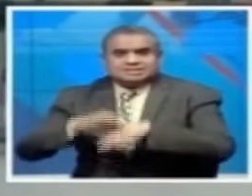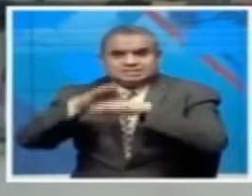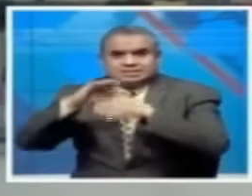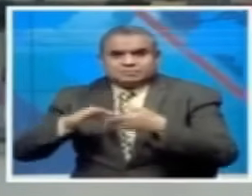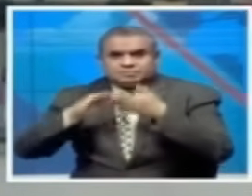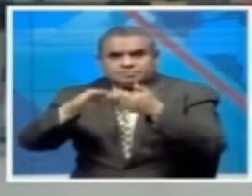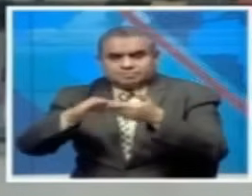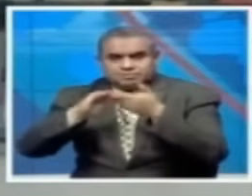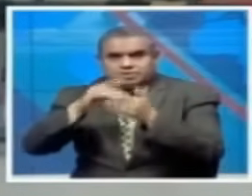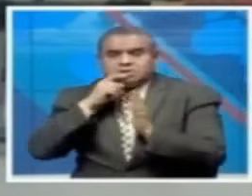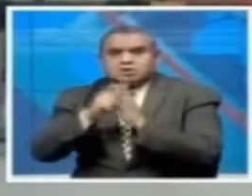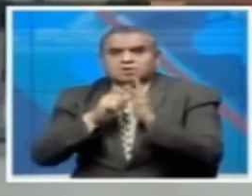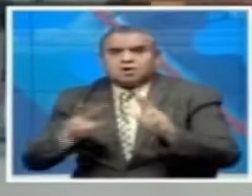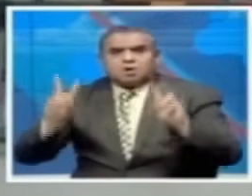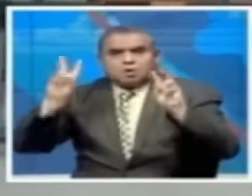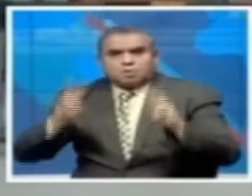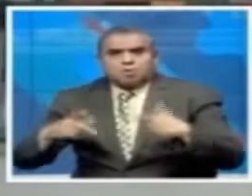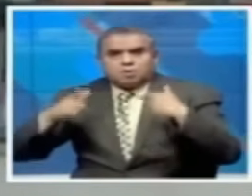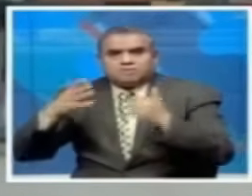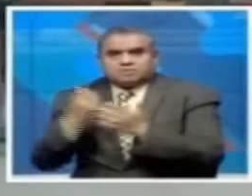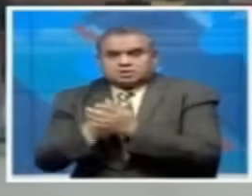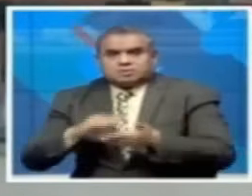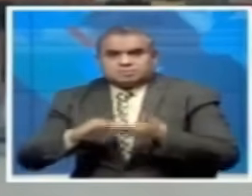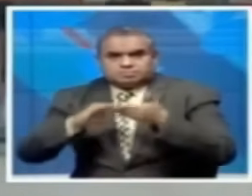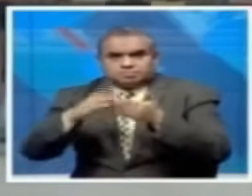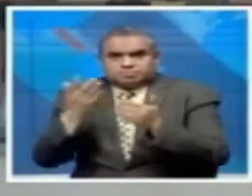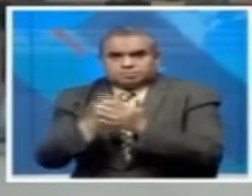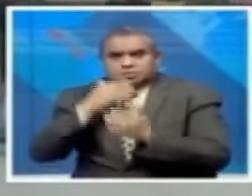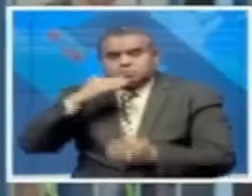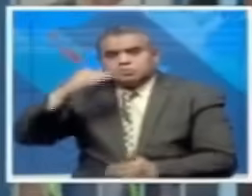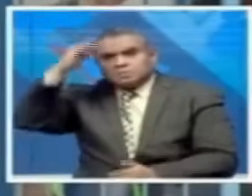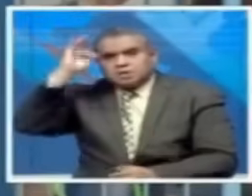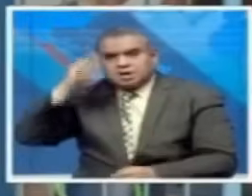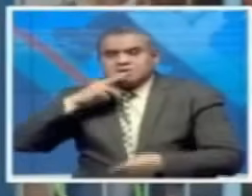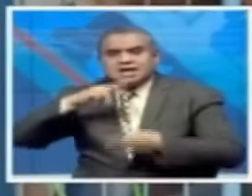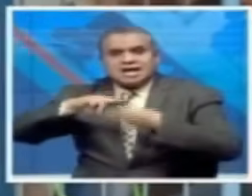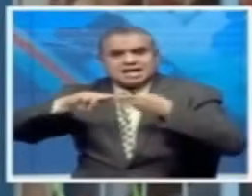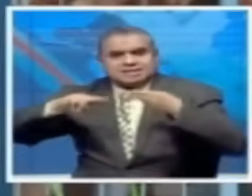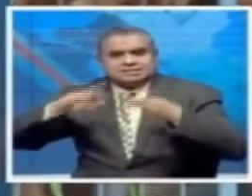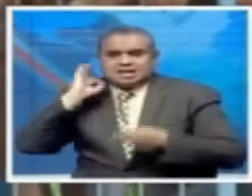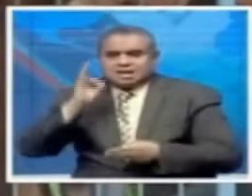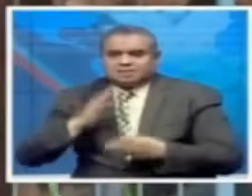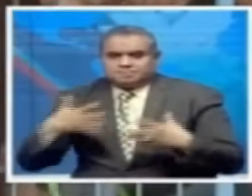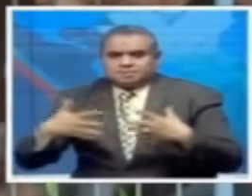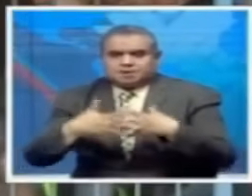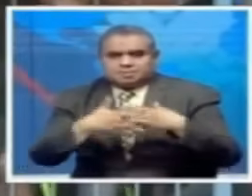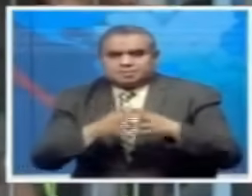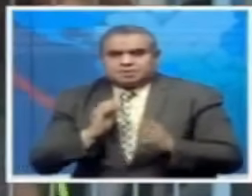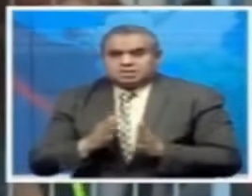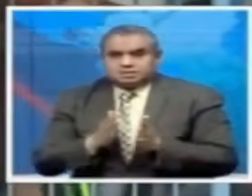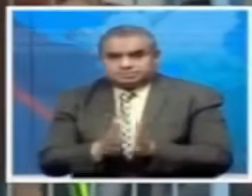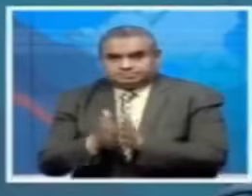إنساني ممتد لإطلاق النار والسعي إلى تحقيق مستقبل أكثر سلامة.